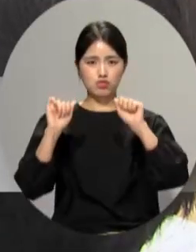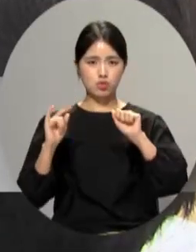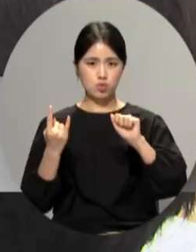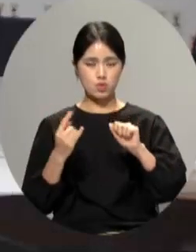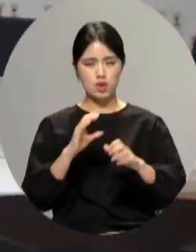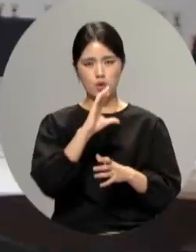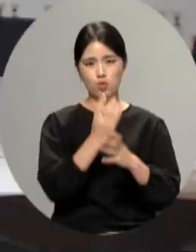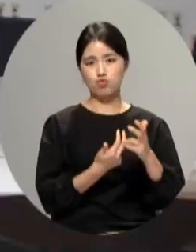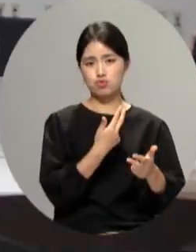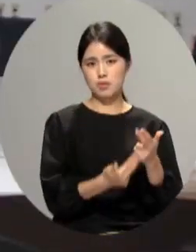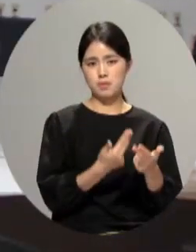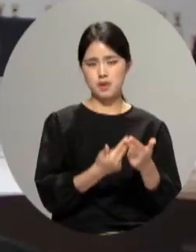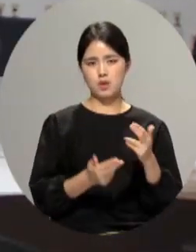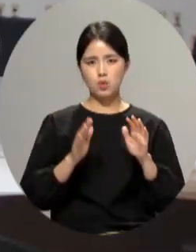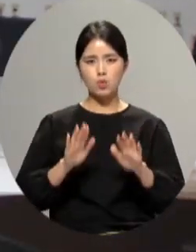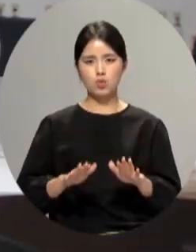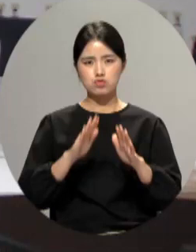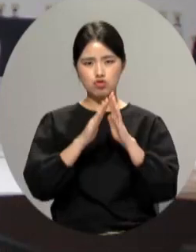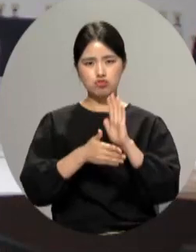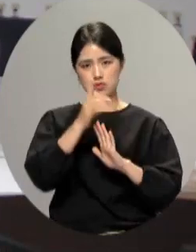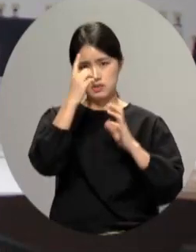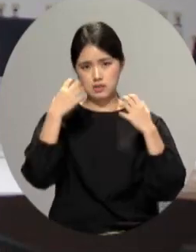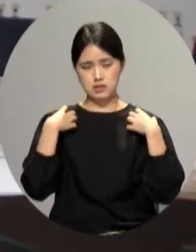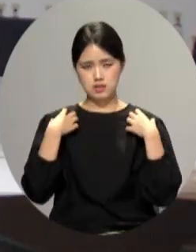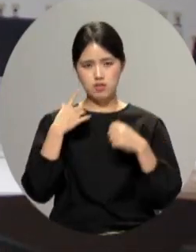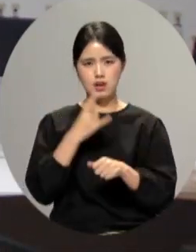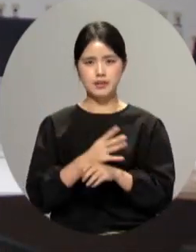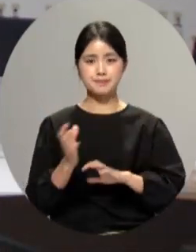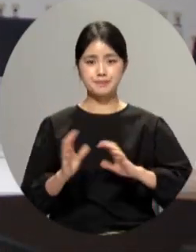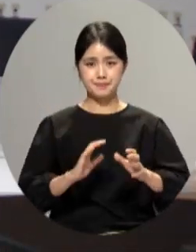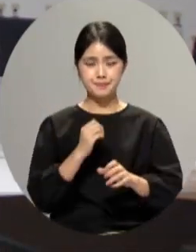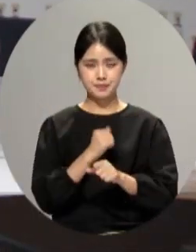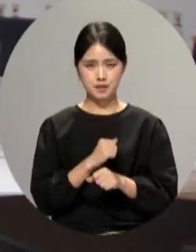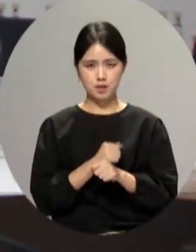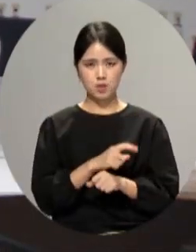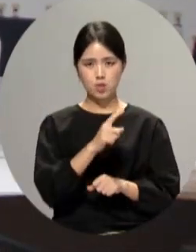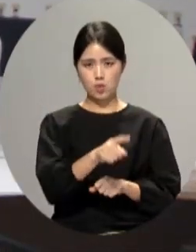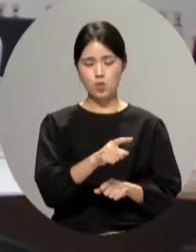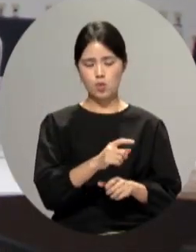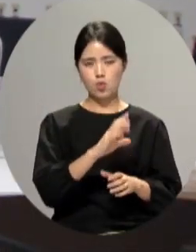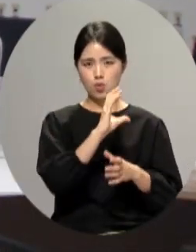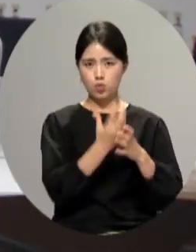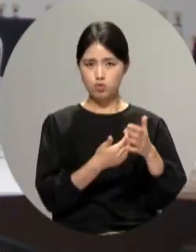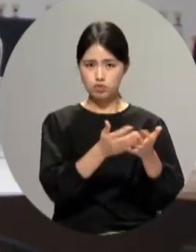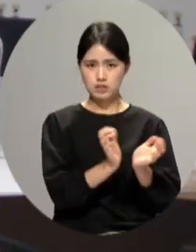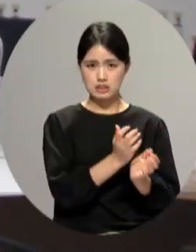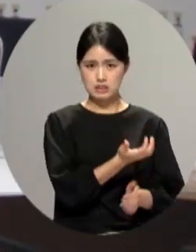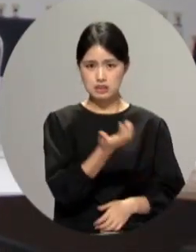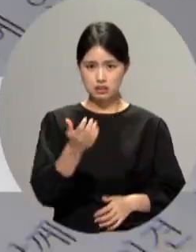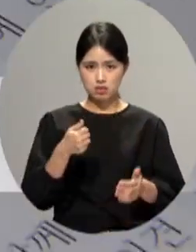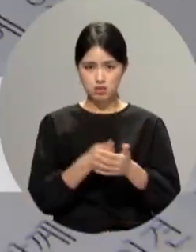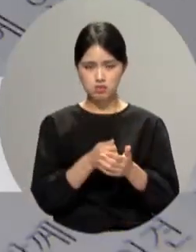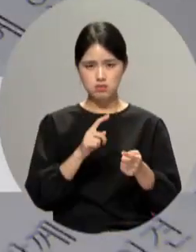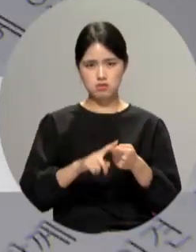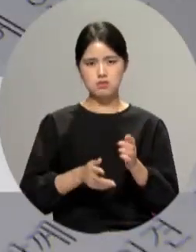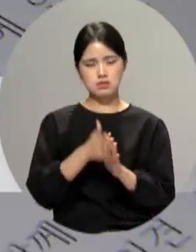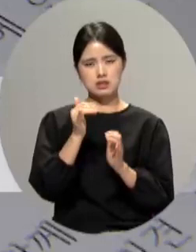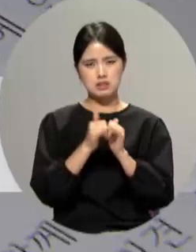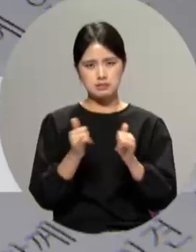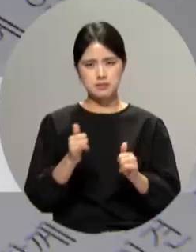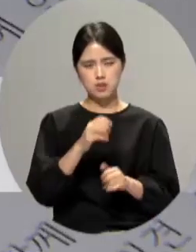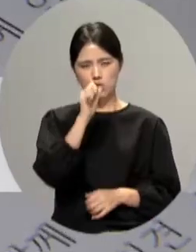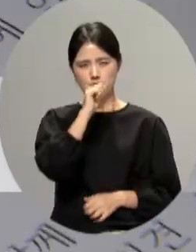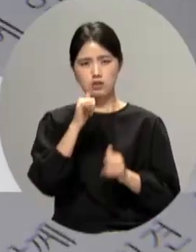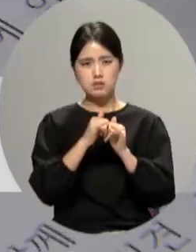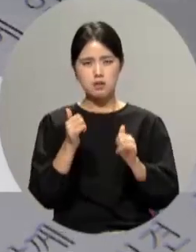전주시 농구협회는 오늘 전주시청에서 기자 간담회를 열고 구단의 연고지 이전 결정은 시민과 농구팬을 외면한